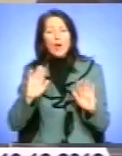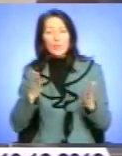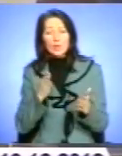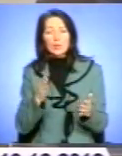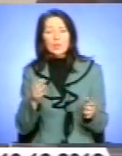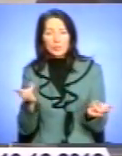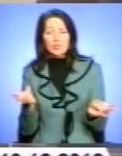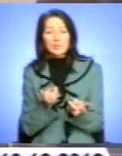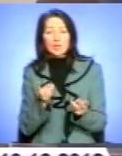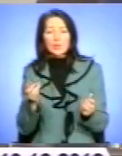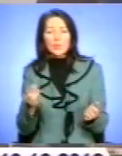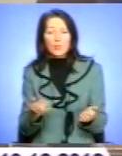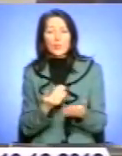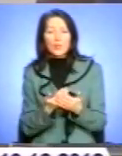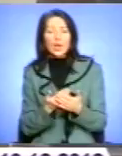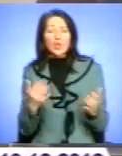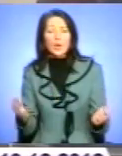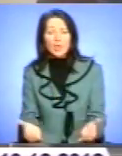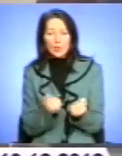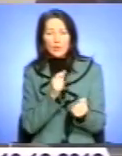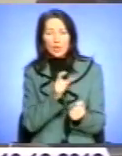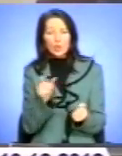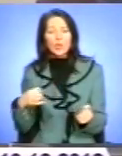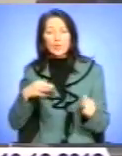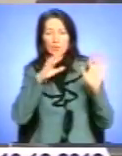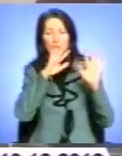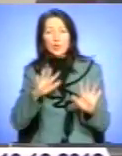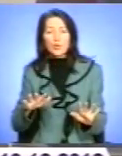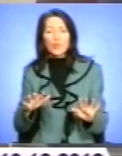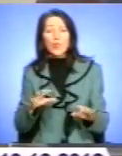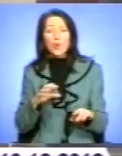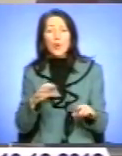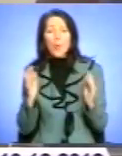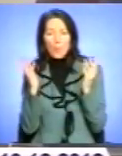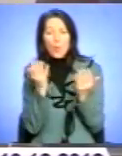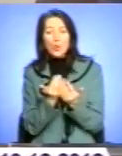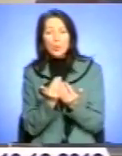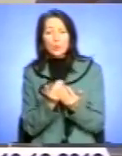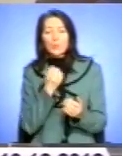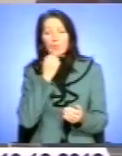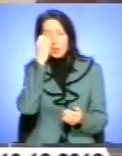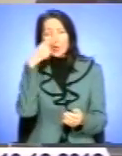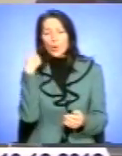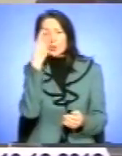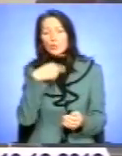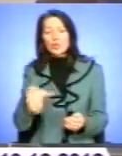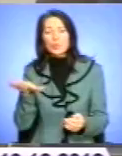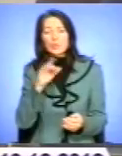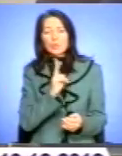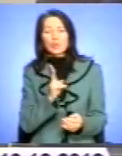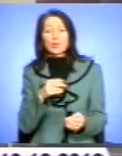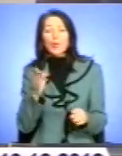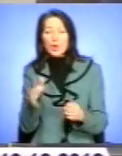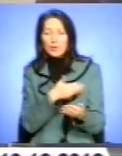буквально рятувати людей з снігового полону. Дякую особисто всім, хто ліквідував наслідки негоди, хто мужньо